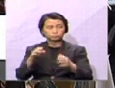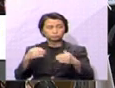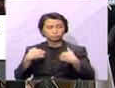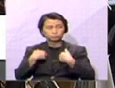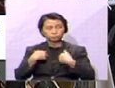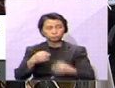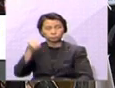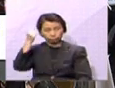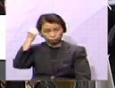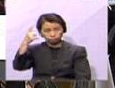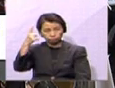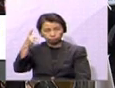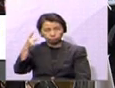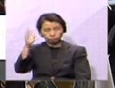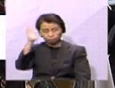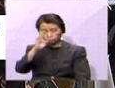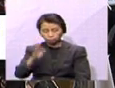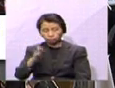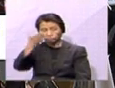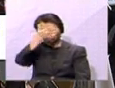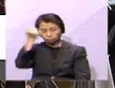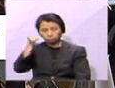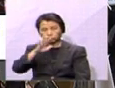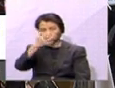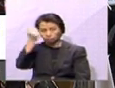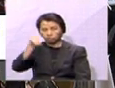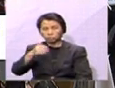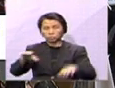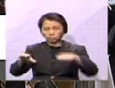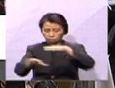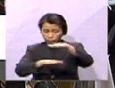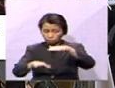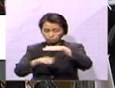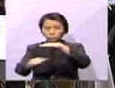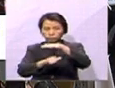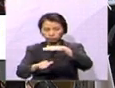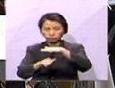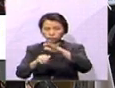to understand never forget grasss